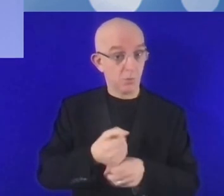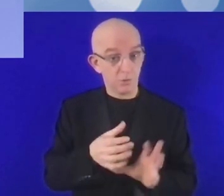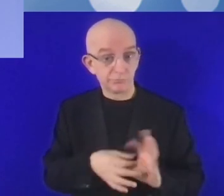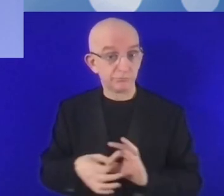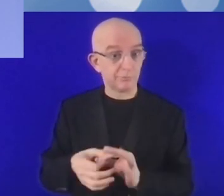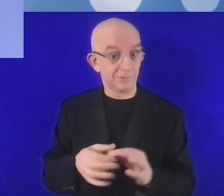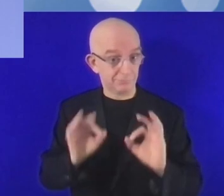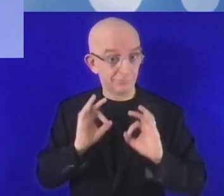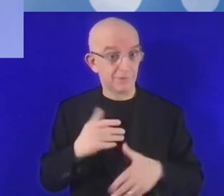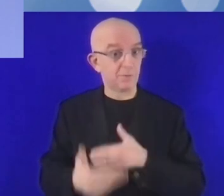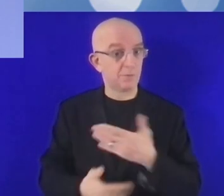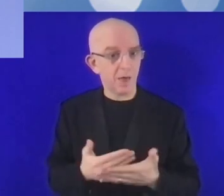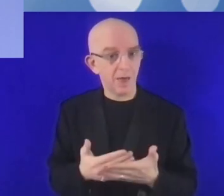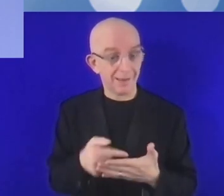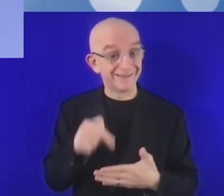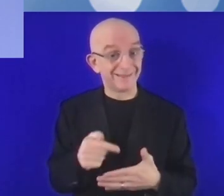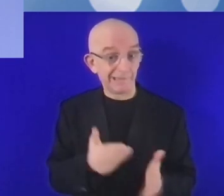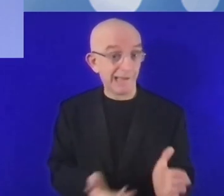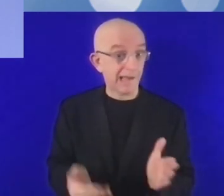们需要再一次强调